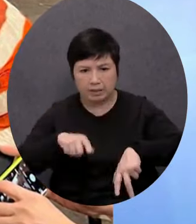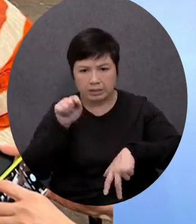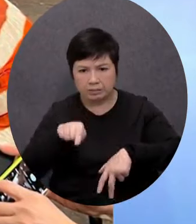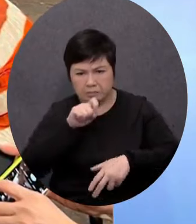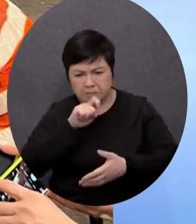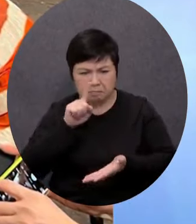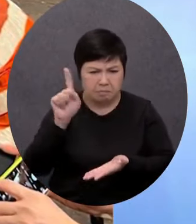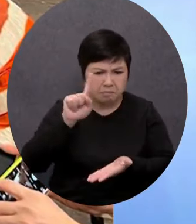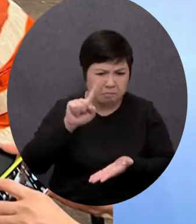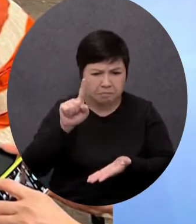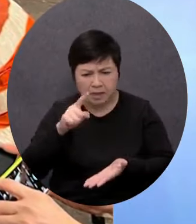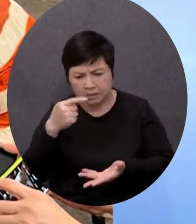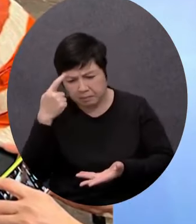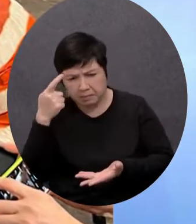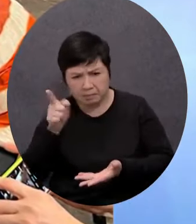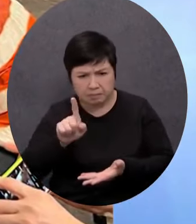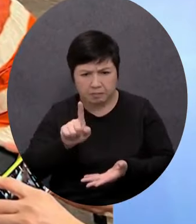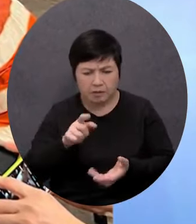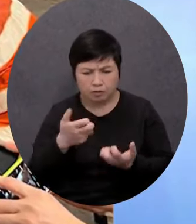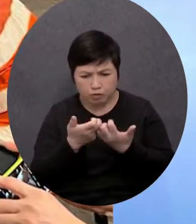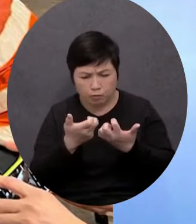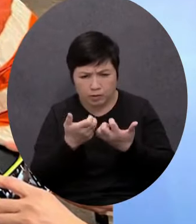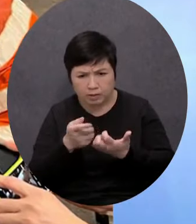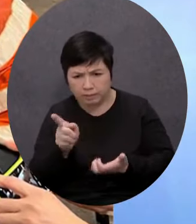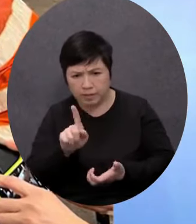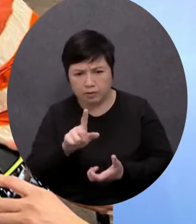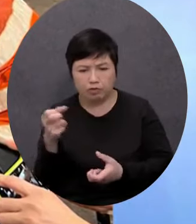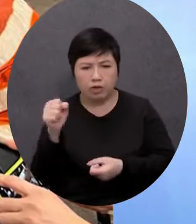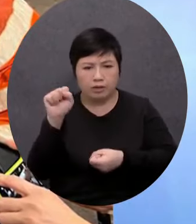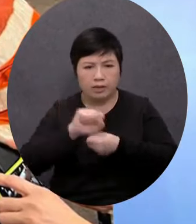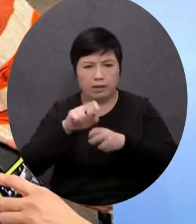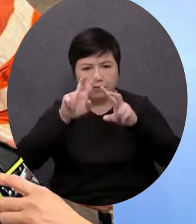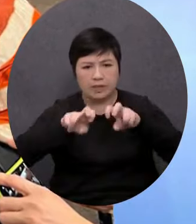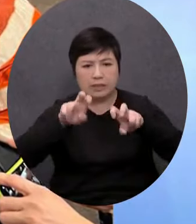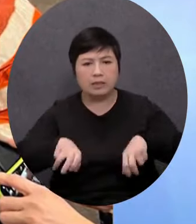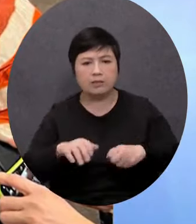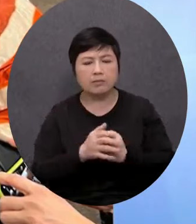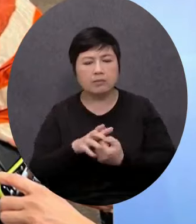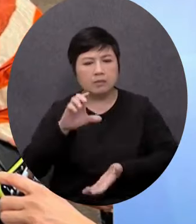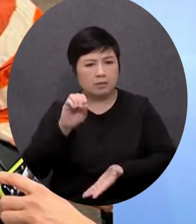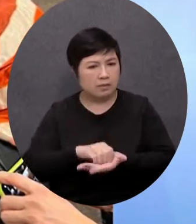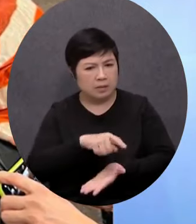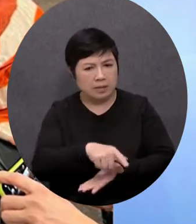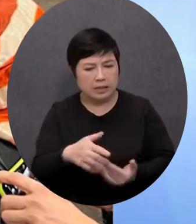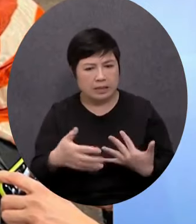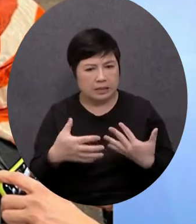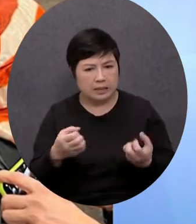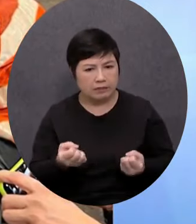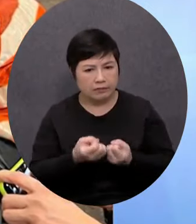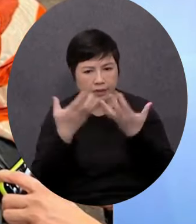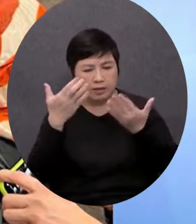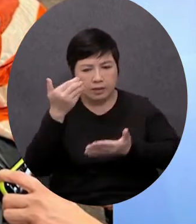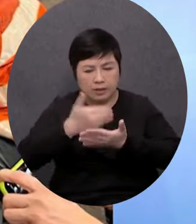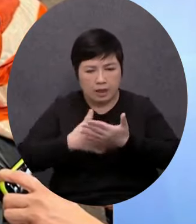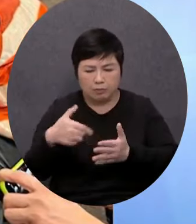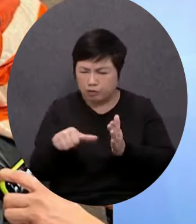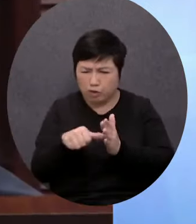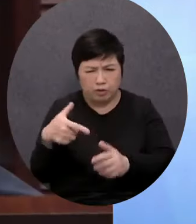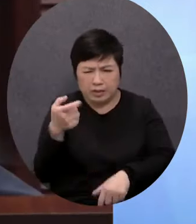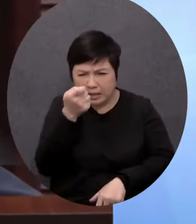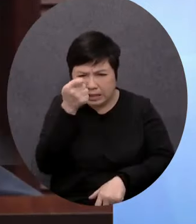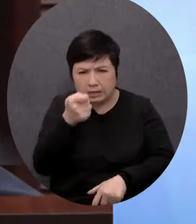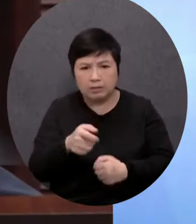麼認知，有什麼數據，我們可以再加強去分析，確保在這些事故發生減得最少最少最